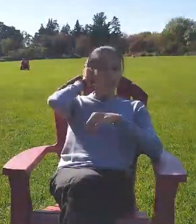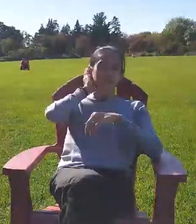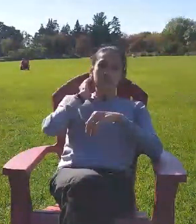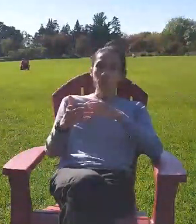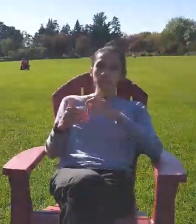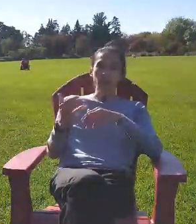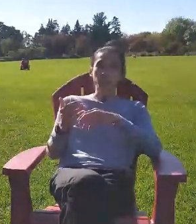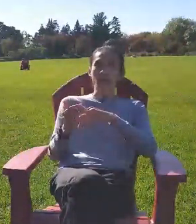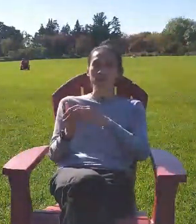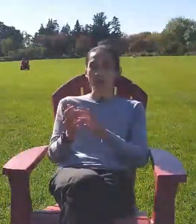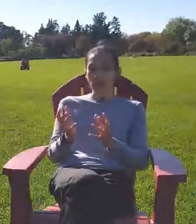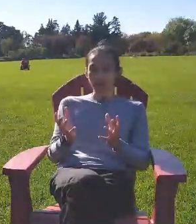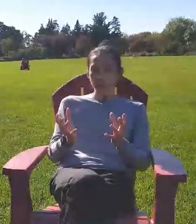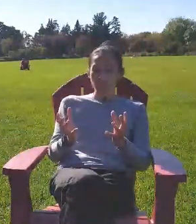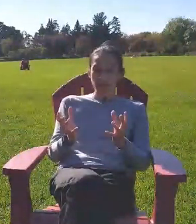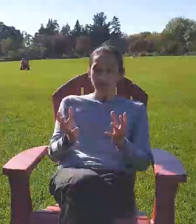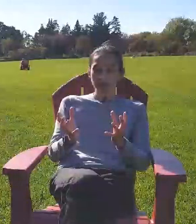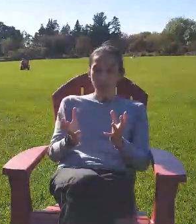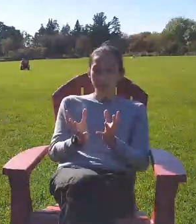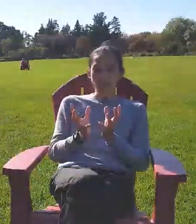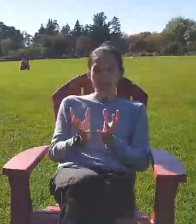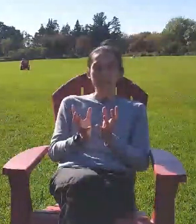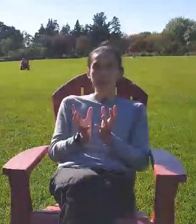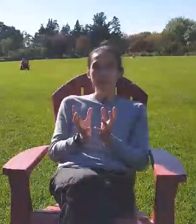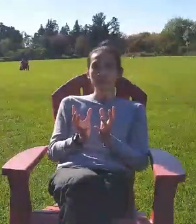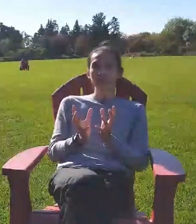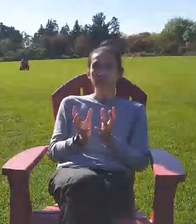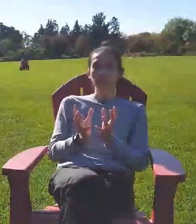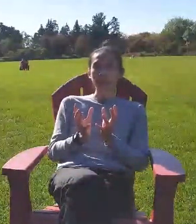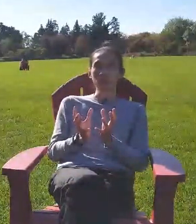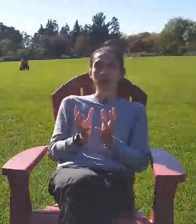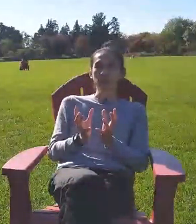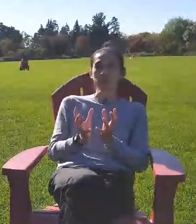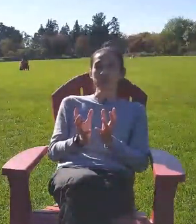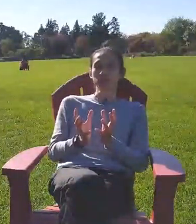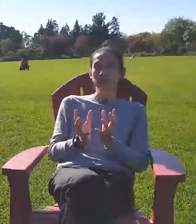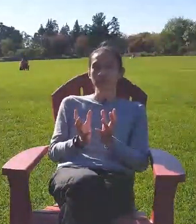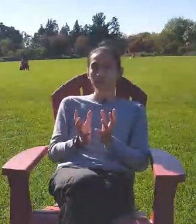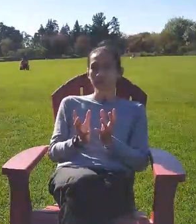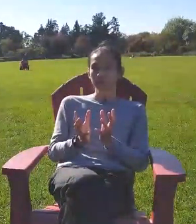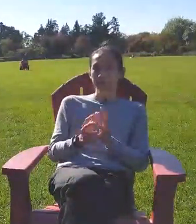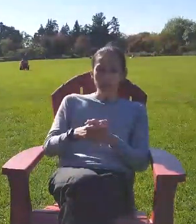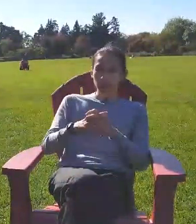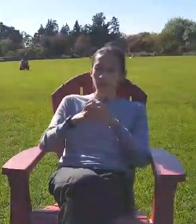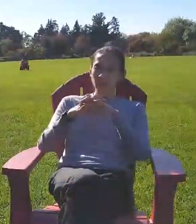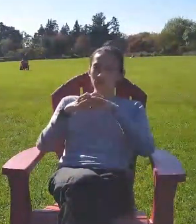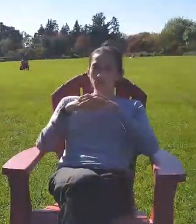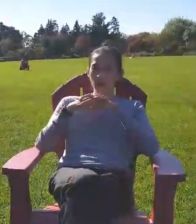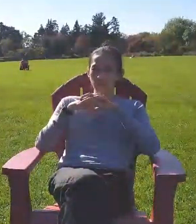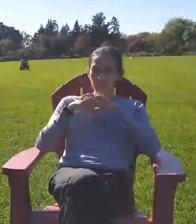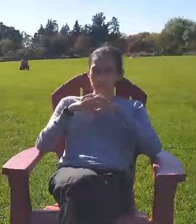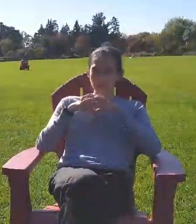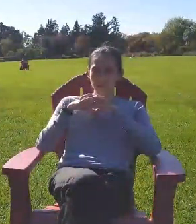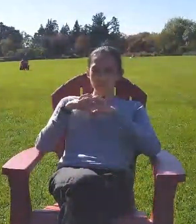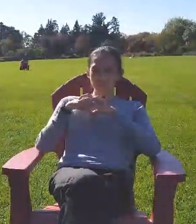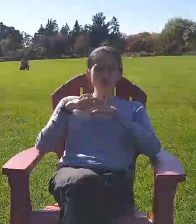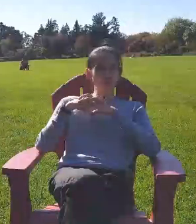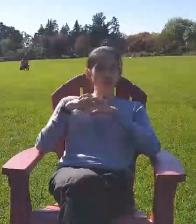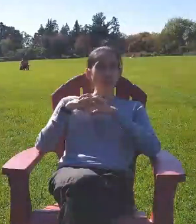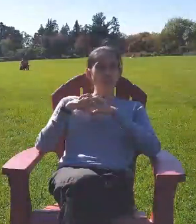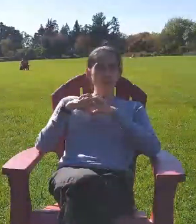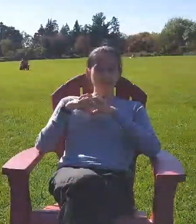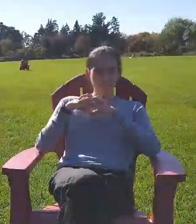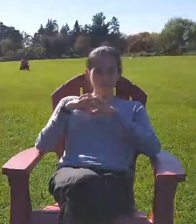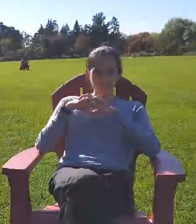merasakan bunyi dari pengaras suara yang bisa dirasakan dari medium balon tersebut e karya kedua adalah